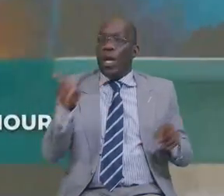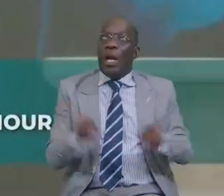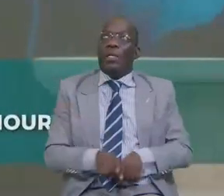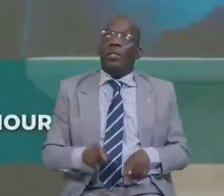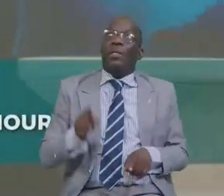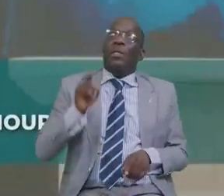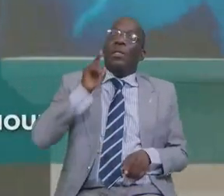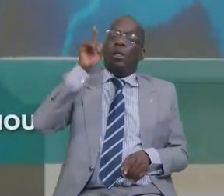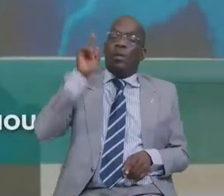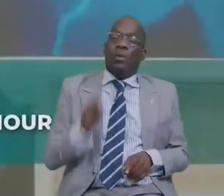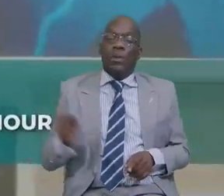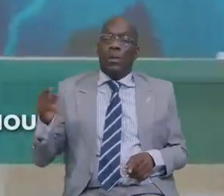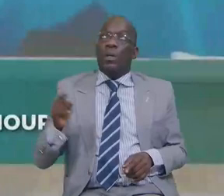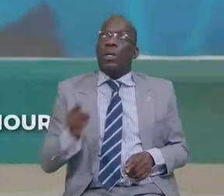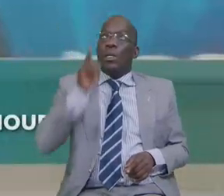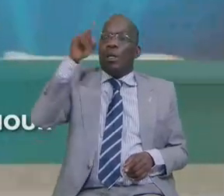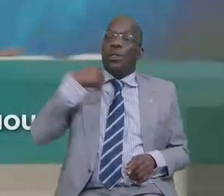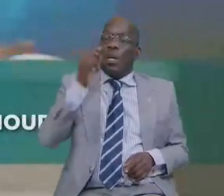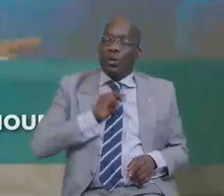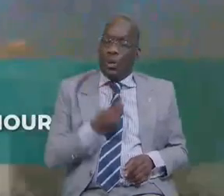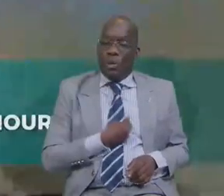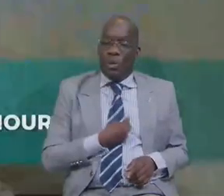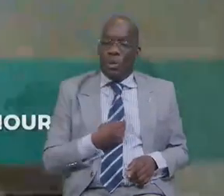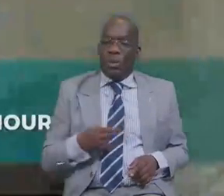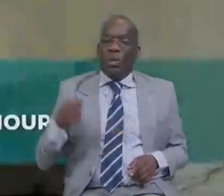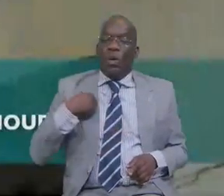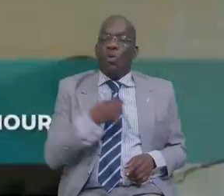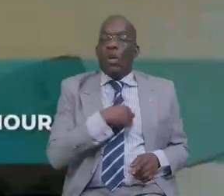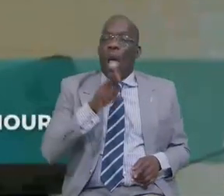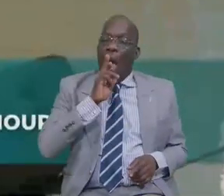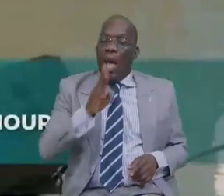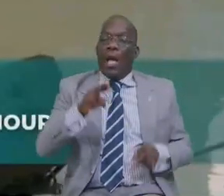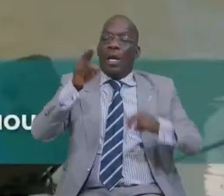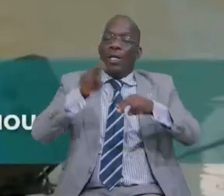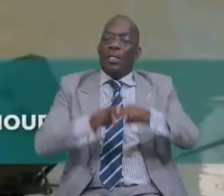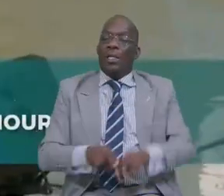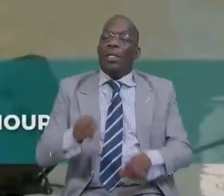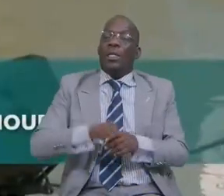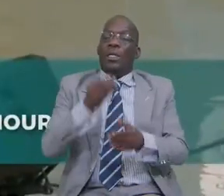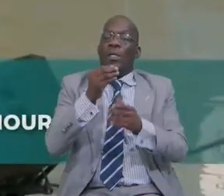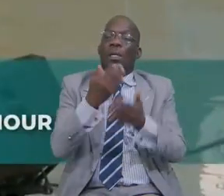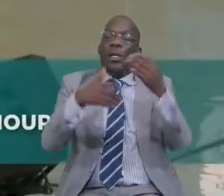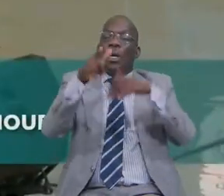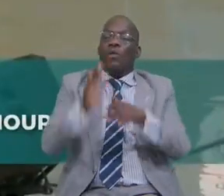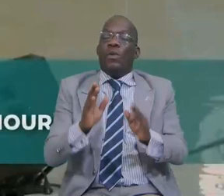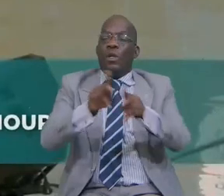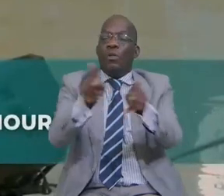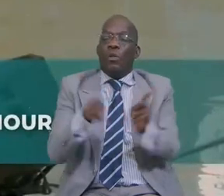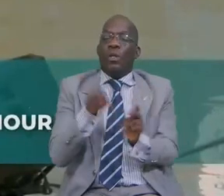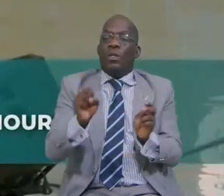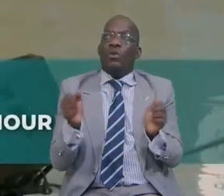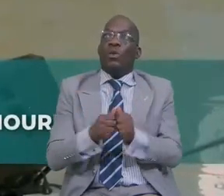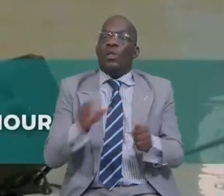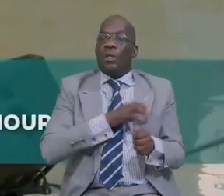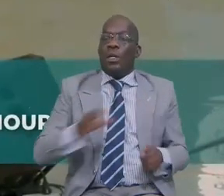comme lui. Il nous dit même, il dit, nous sommes assis dans les lieux célestes avec